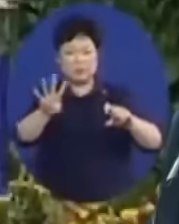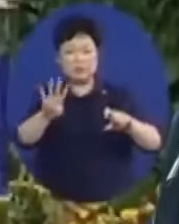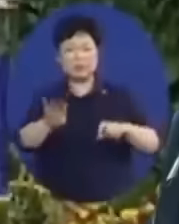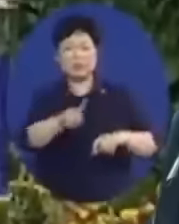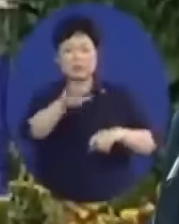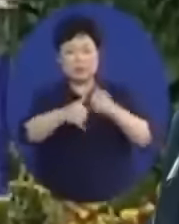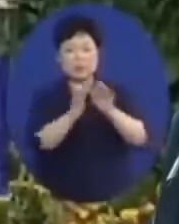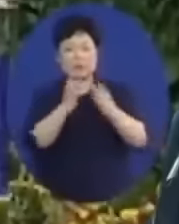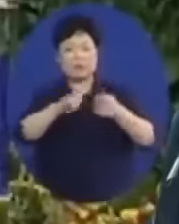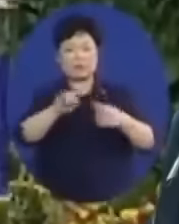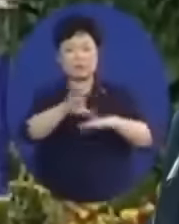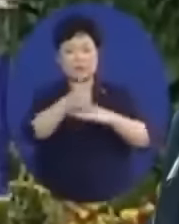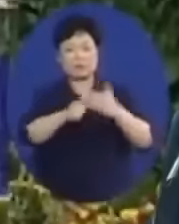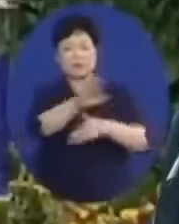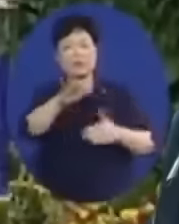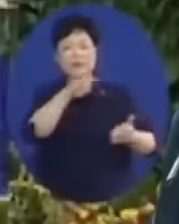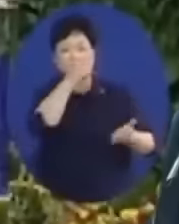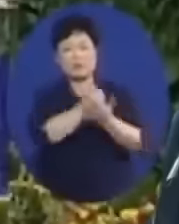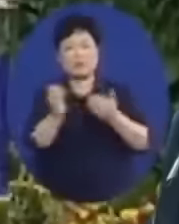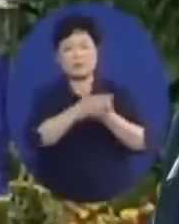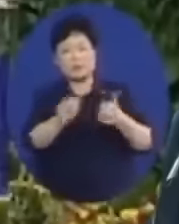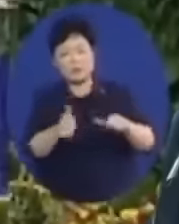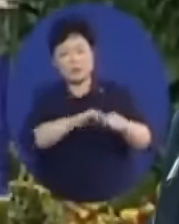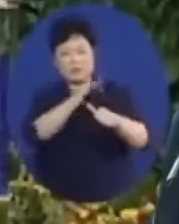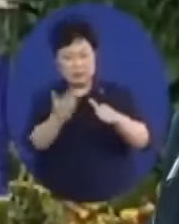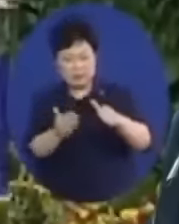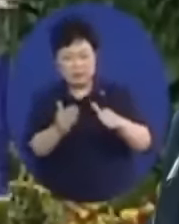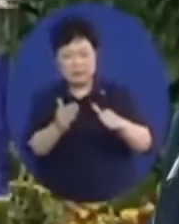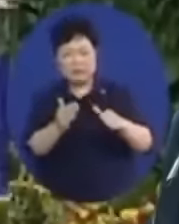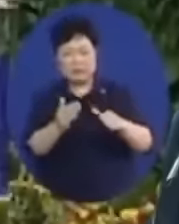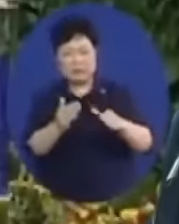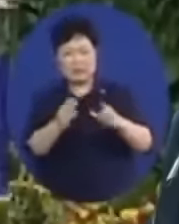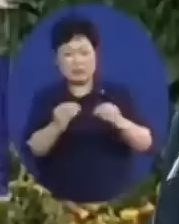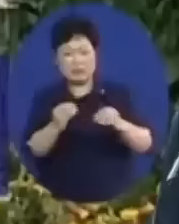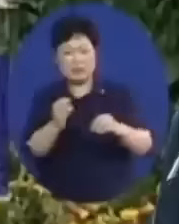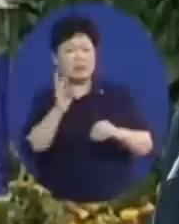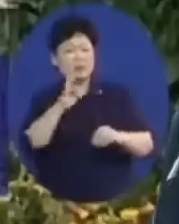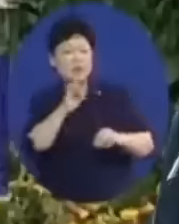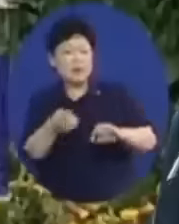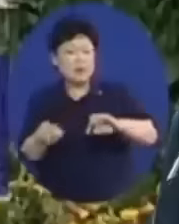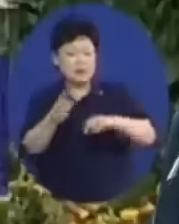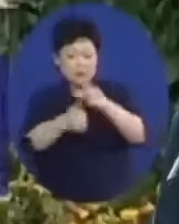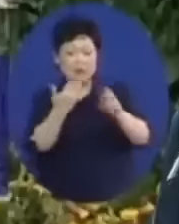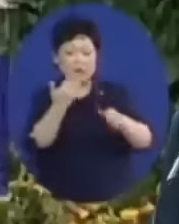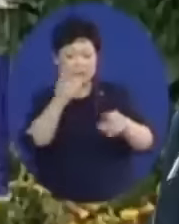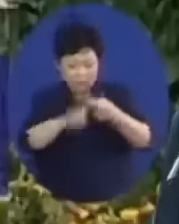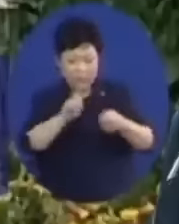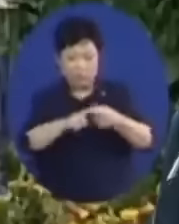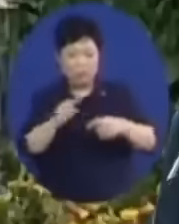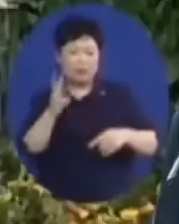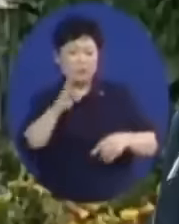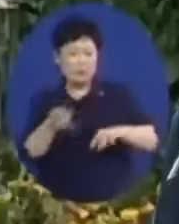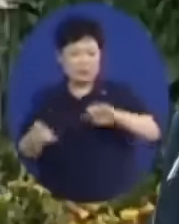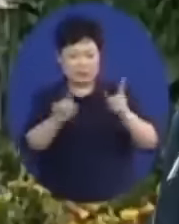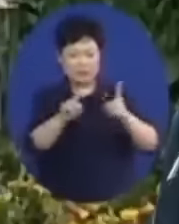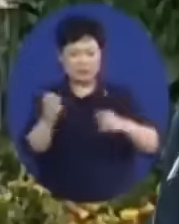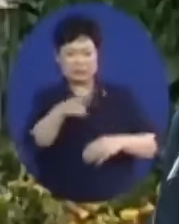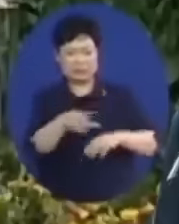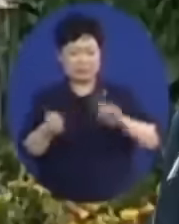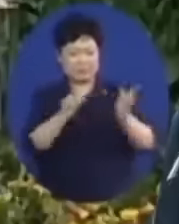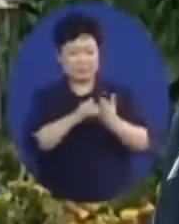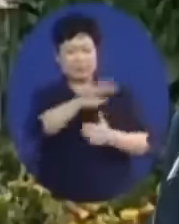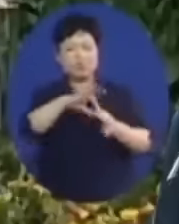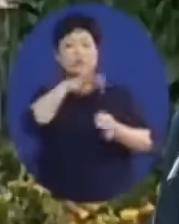우리 죄를 위하여 죽으시고 장사지낸 바 되셨다가 성경대로 사흘 만에 다시 살아나시다. 우리 죄